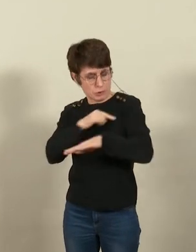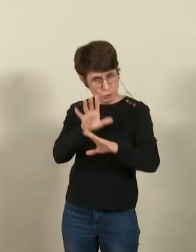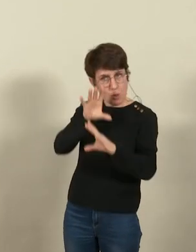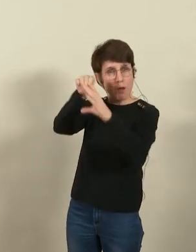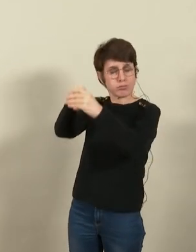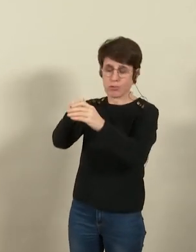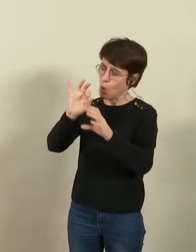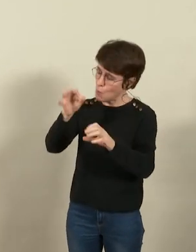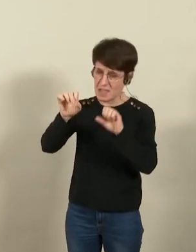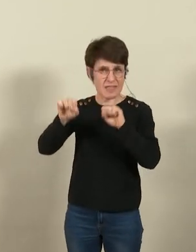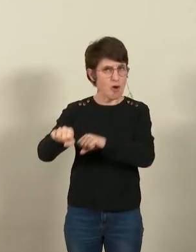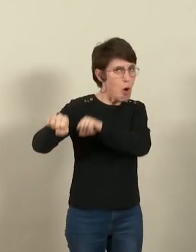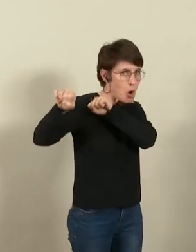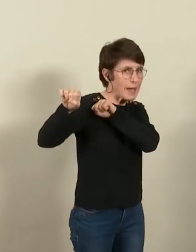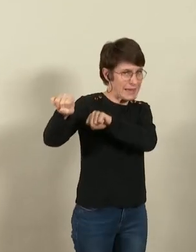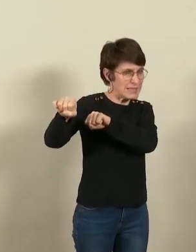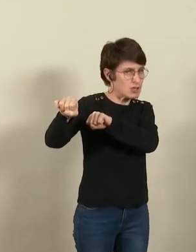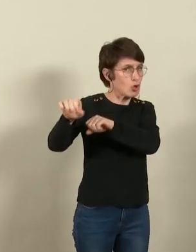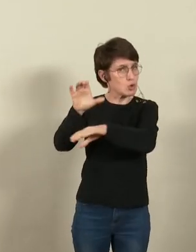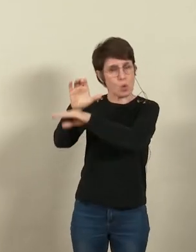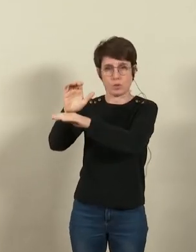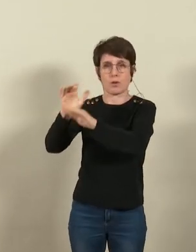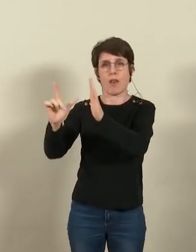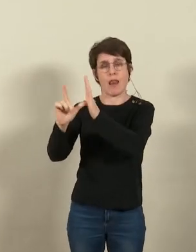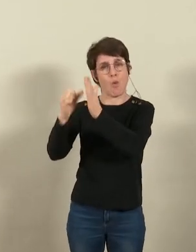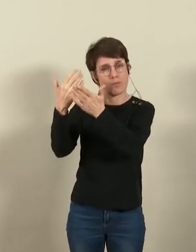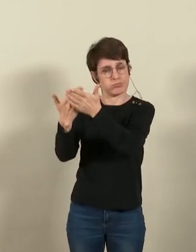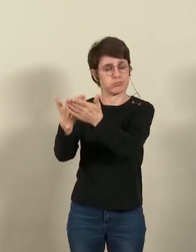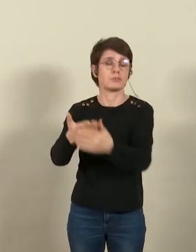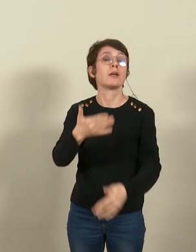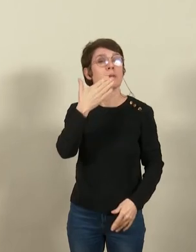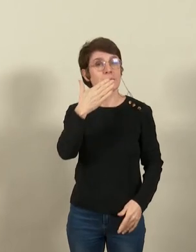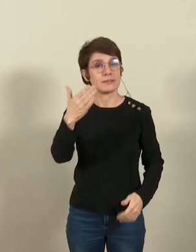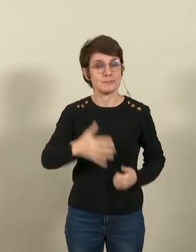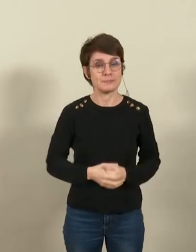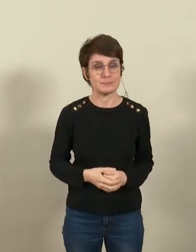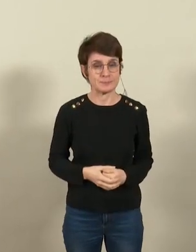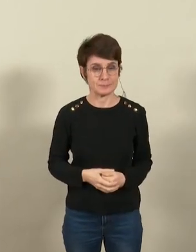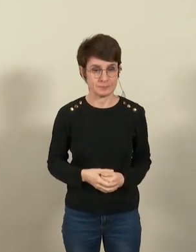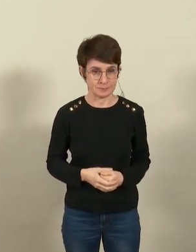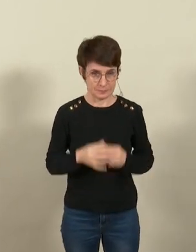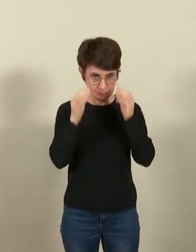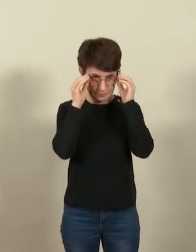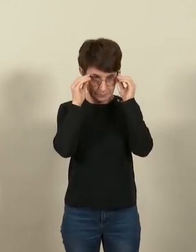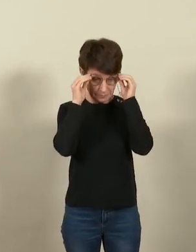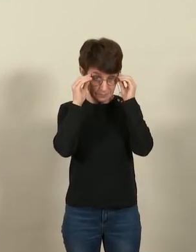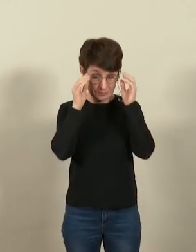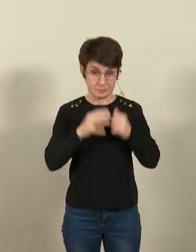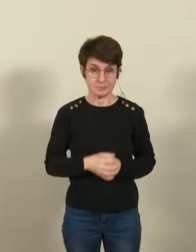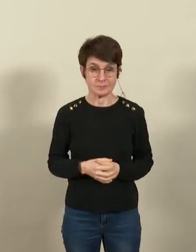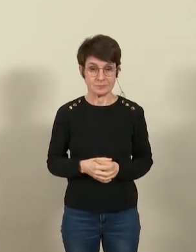résistance constructive face à ce texte merci à vous merci